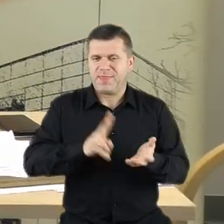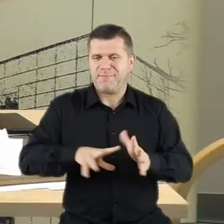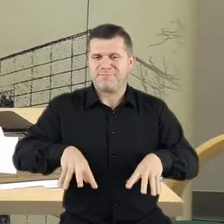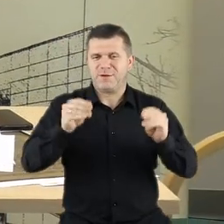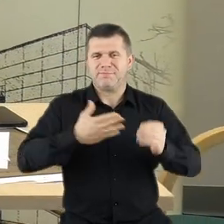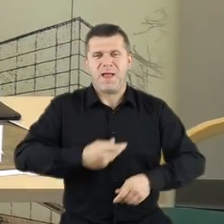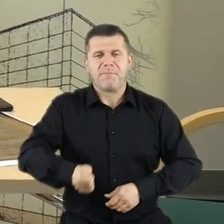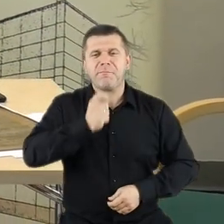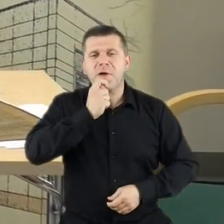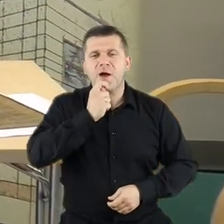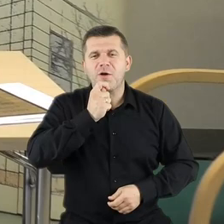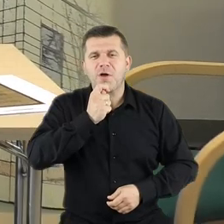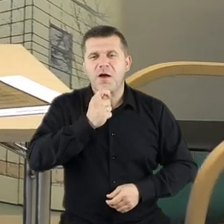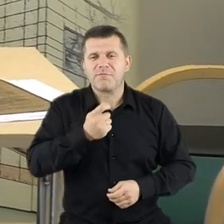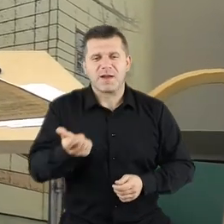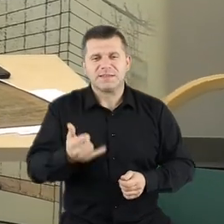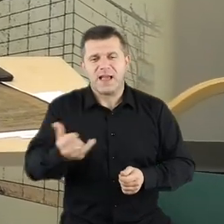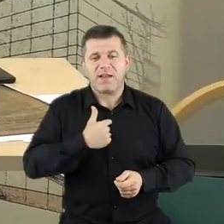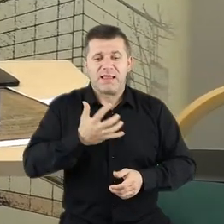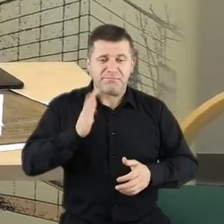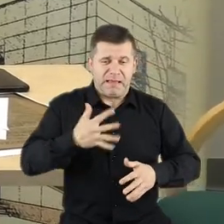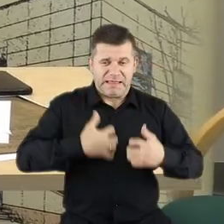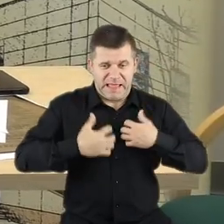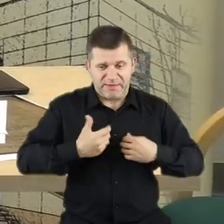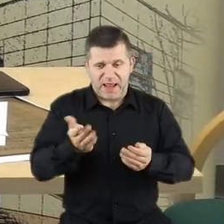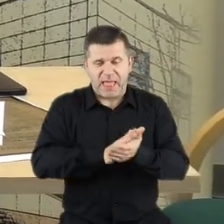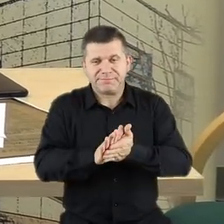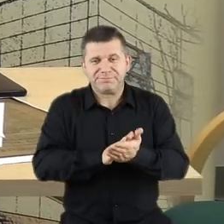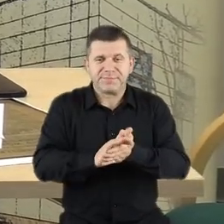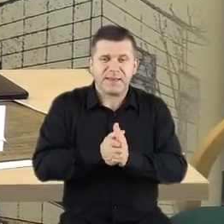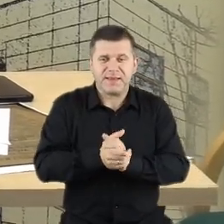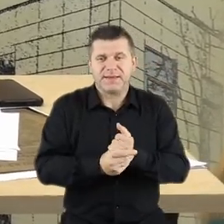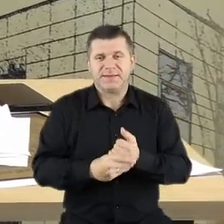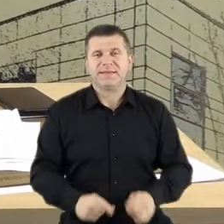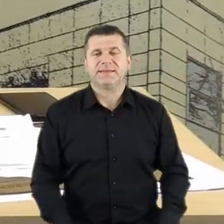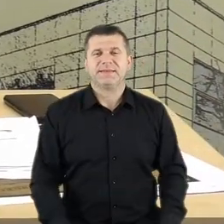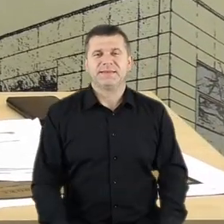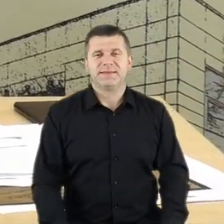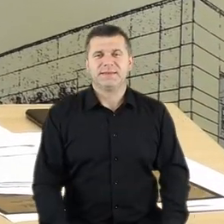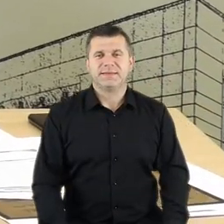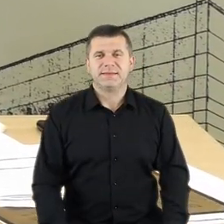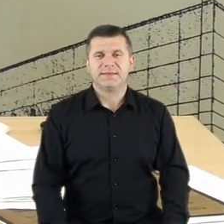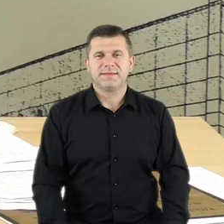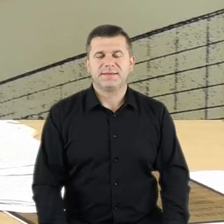mam mikrofon to nie zawierała Mrągowia tak zawsze jak się denerwuję to ręce pocieram sobie z